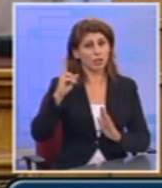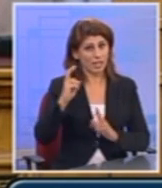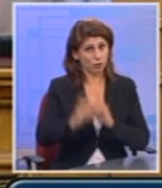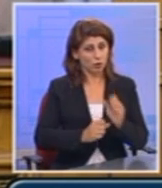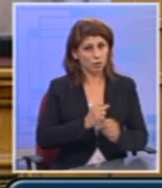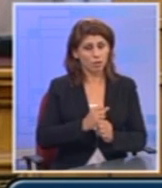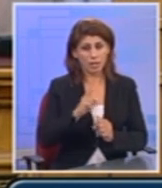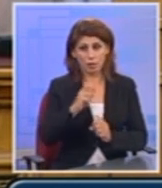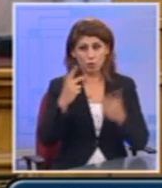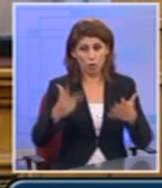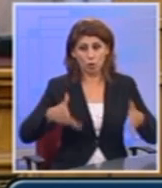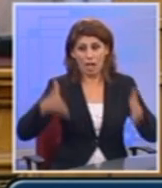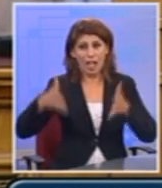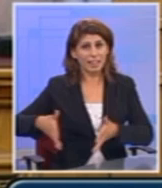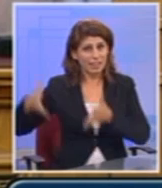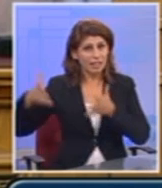28 αυτών